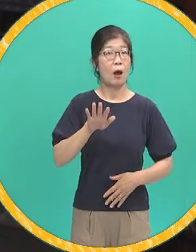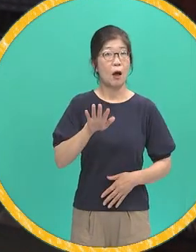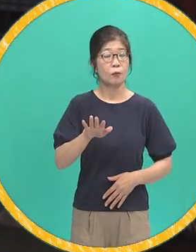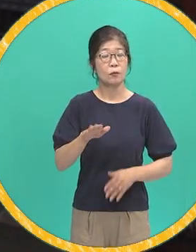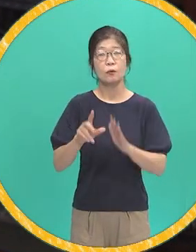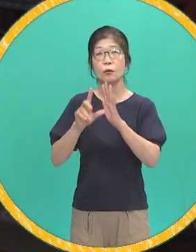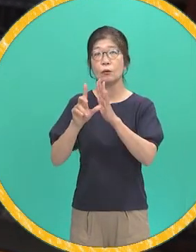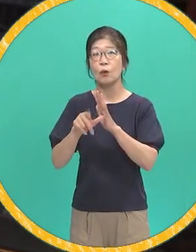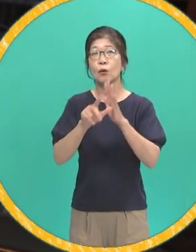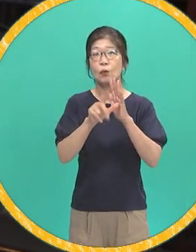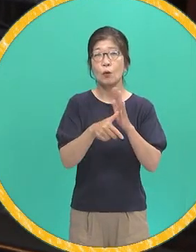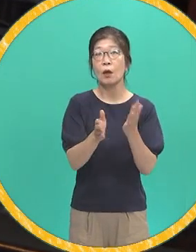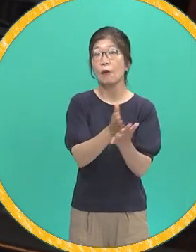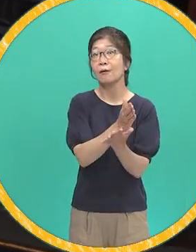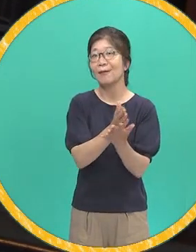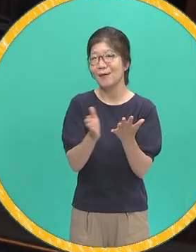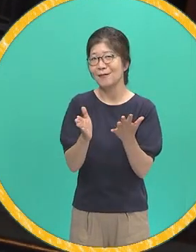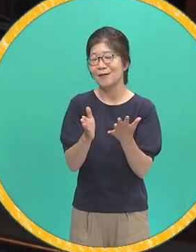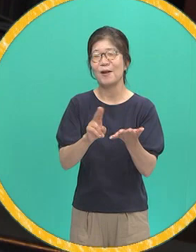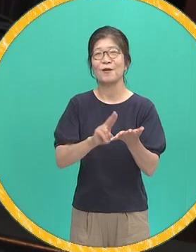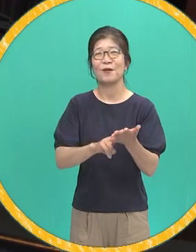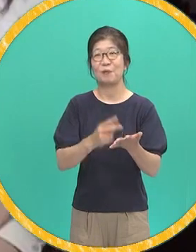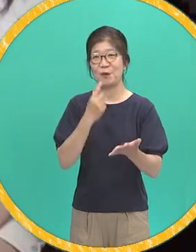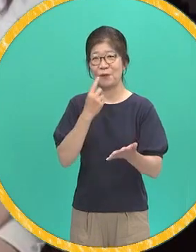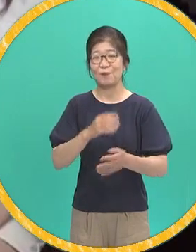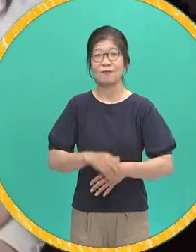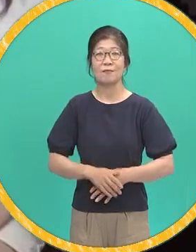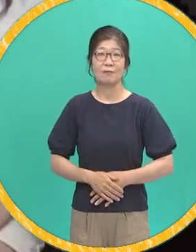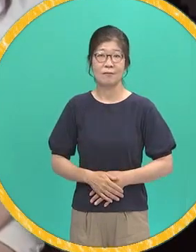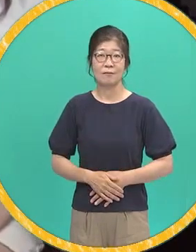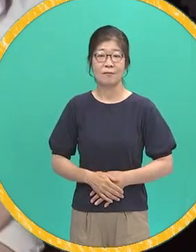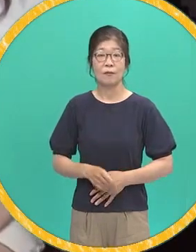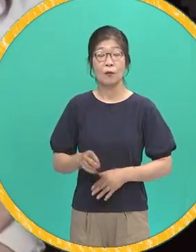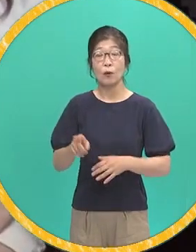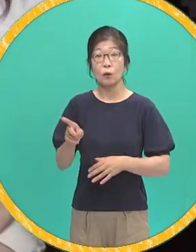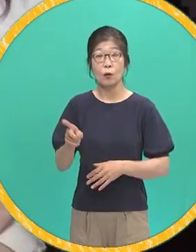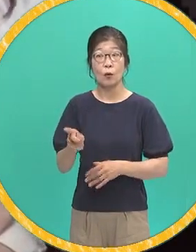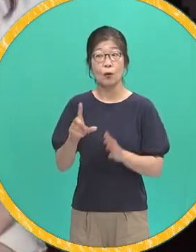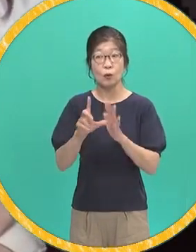で持つか持たないかを選んでます結構